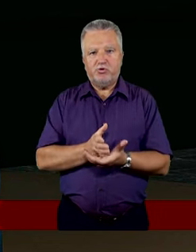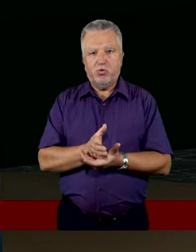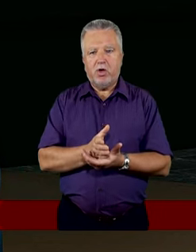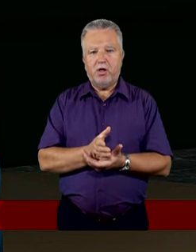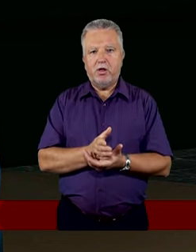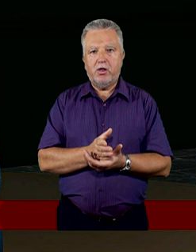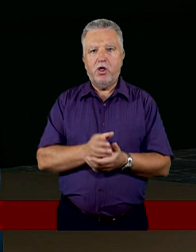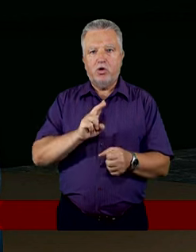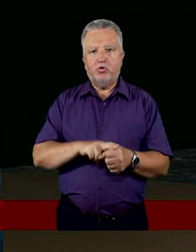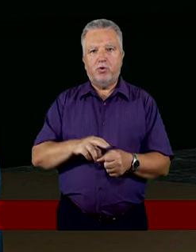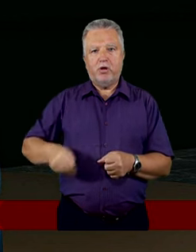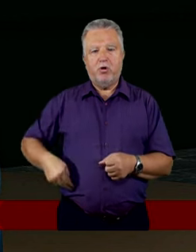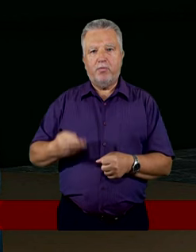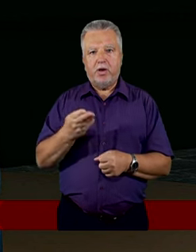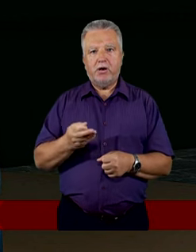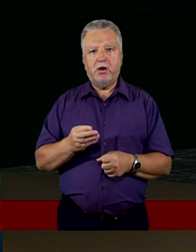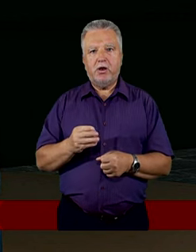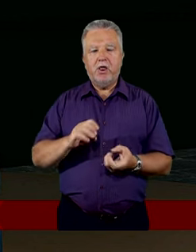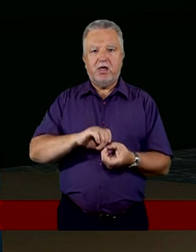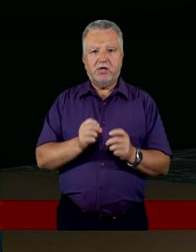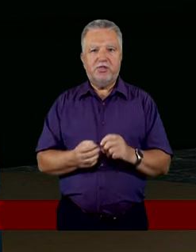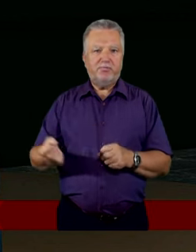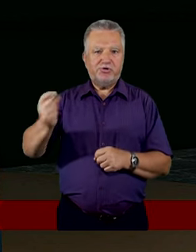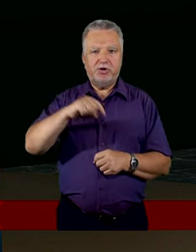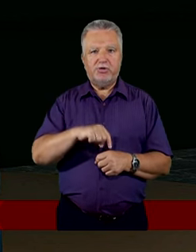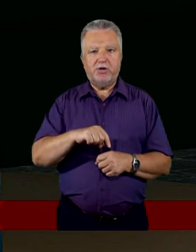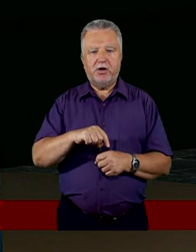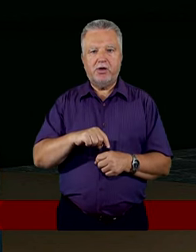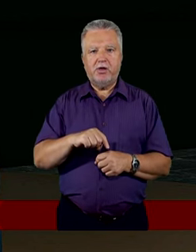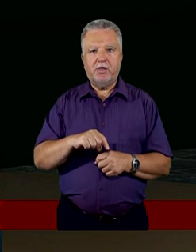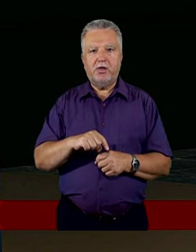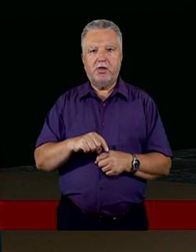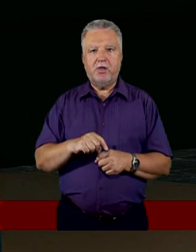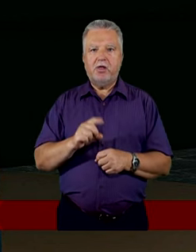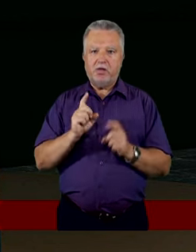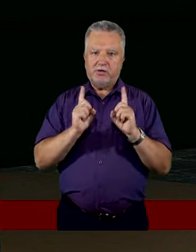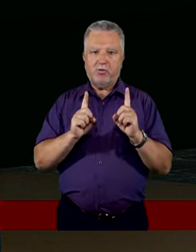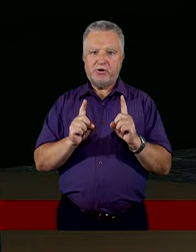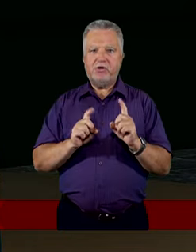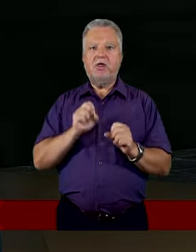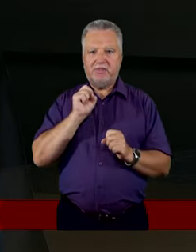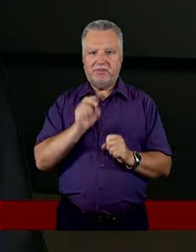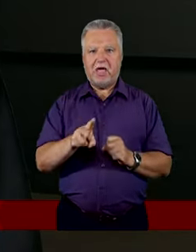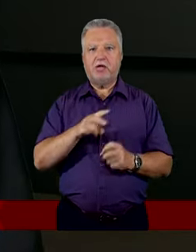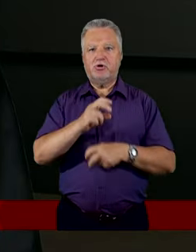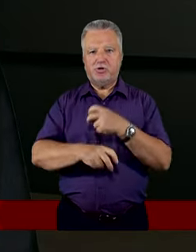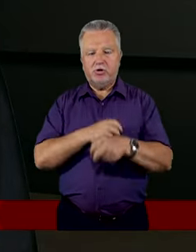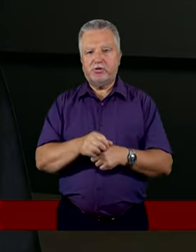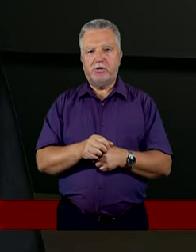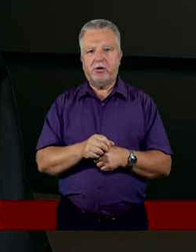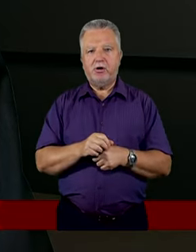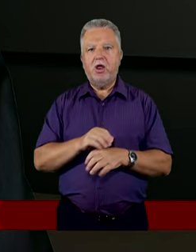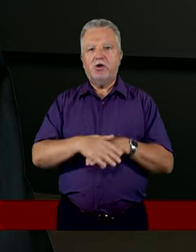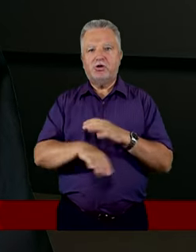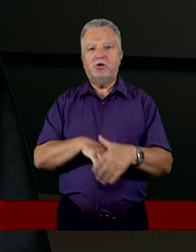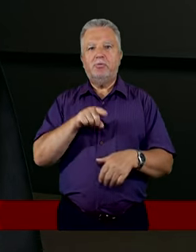sługa, którego Pan jego, gdy przyjdzie, zastanie tak czyniącego. Czyli szczęśliwy